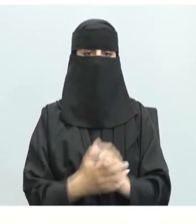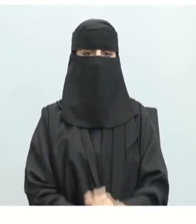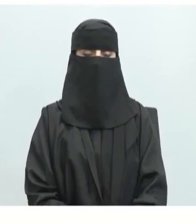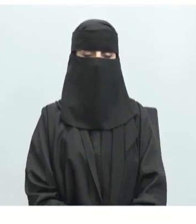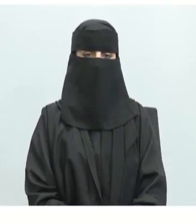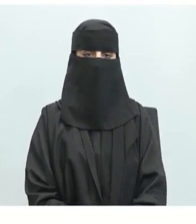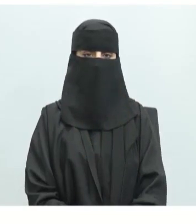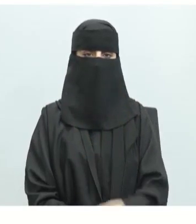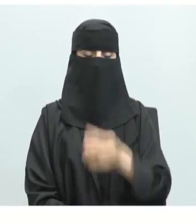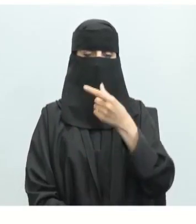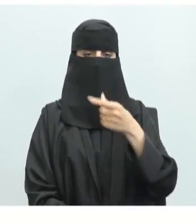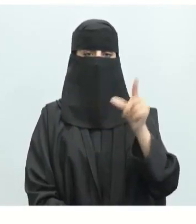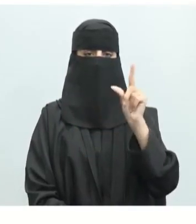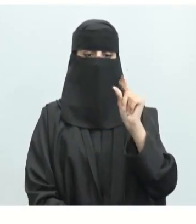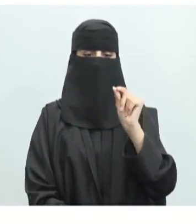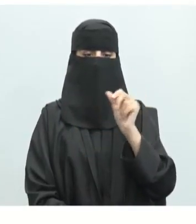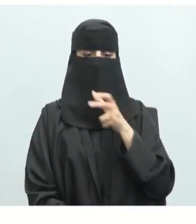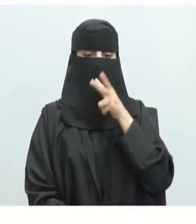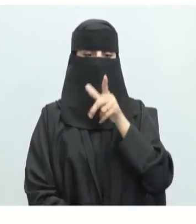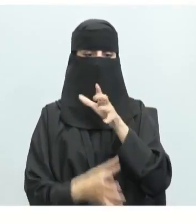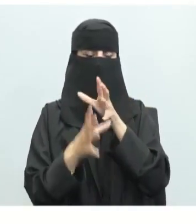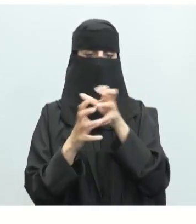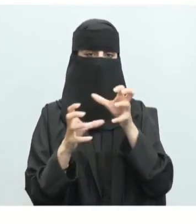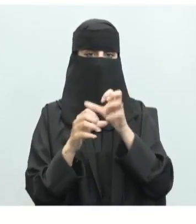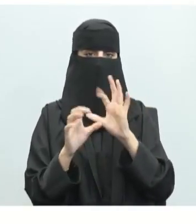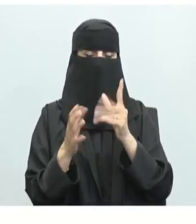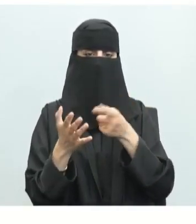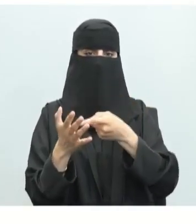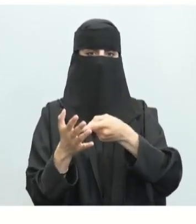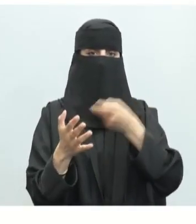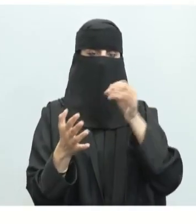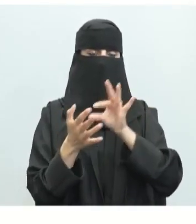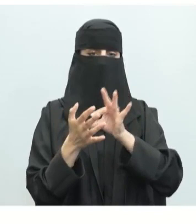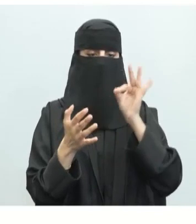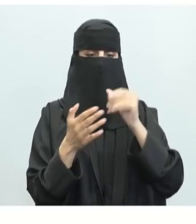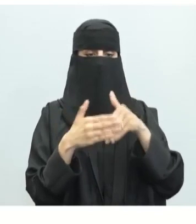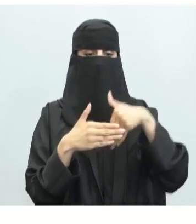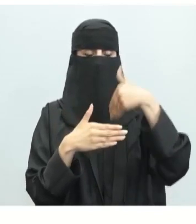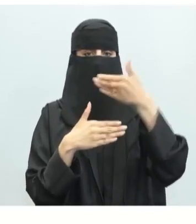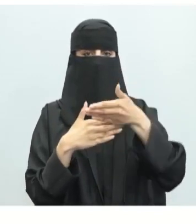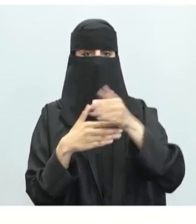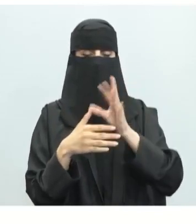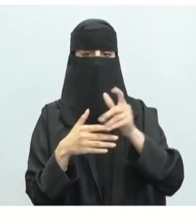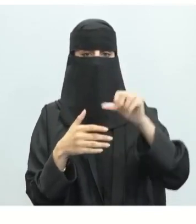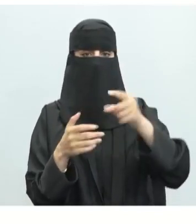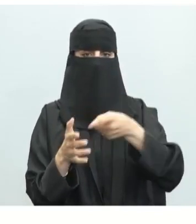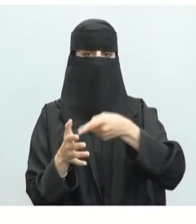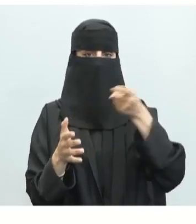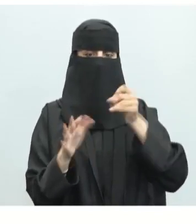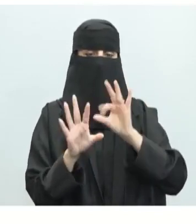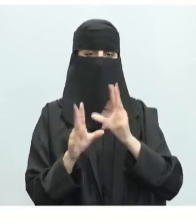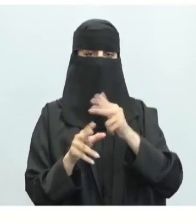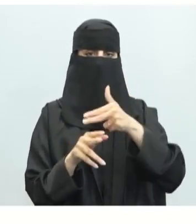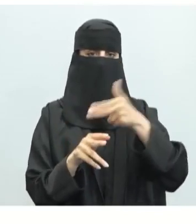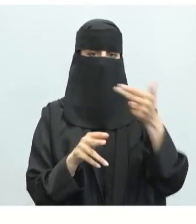أحسنتم أيها الرائعون. نقول إذا الاستثناء هو إخراج ما بعد إلا أو غيره أو